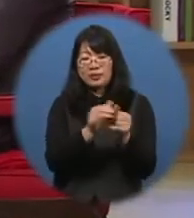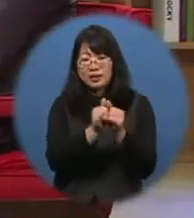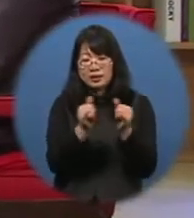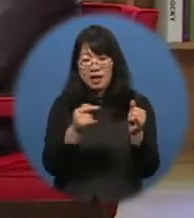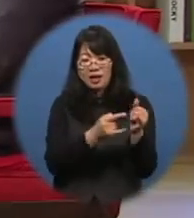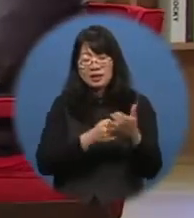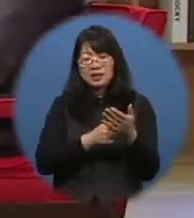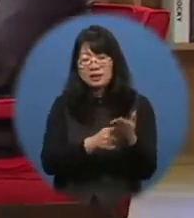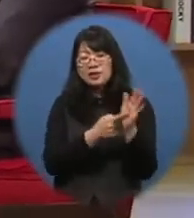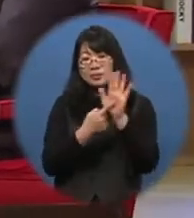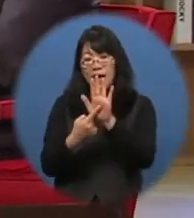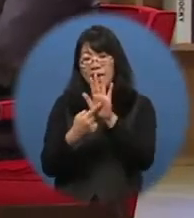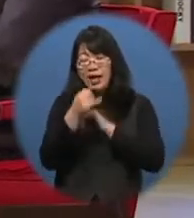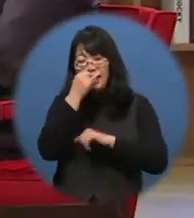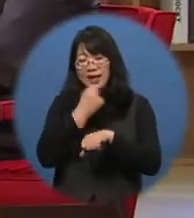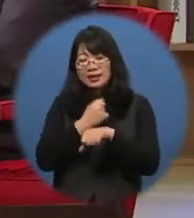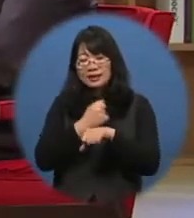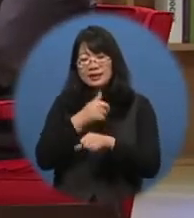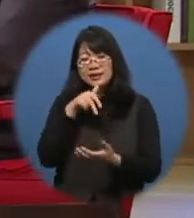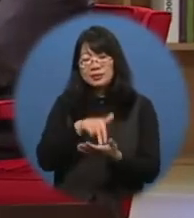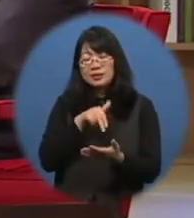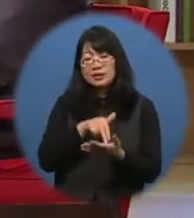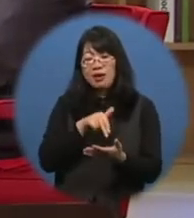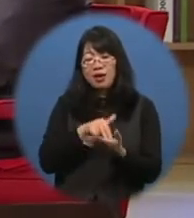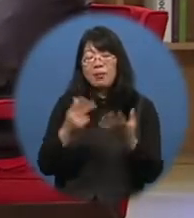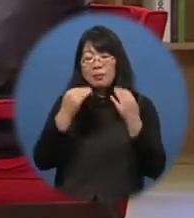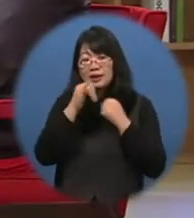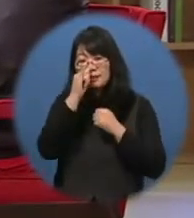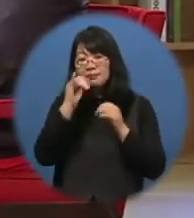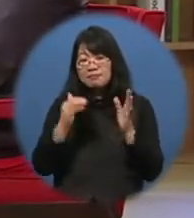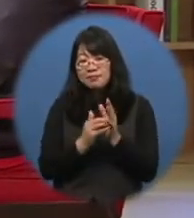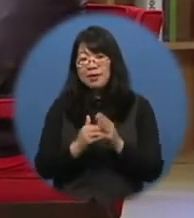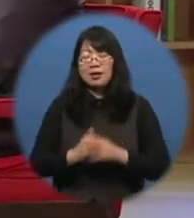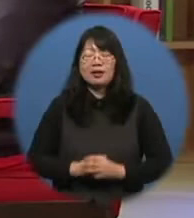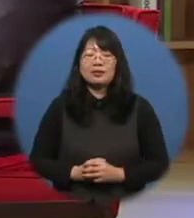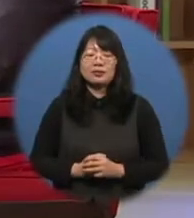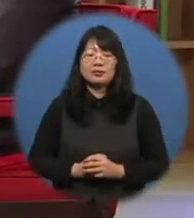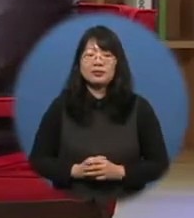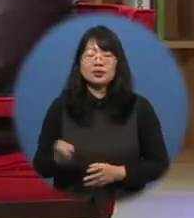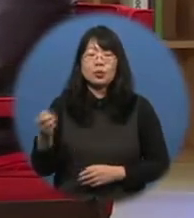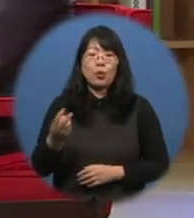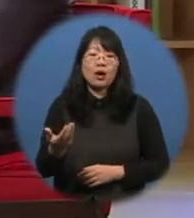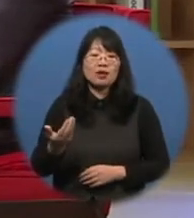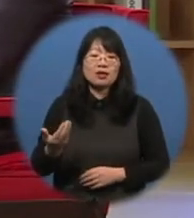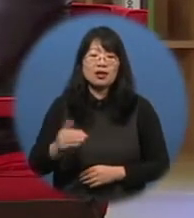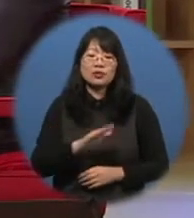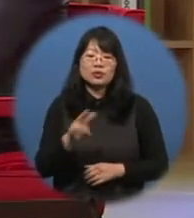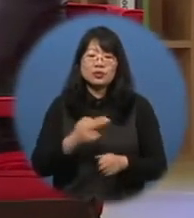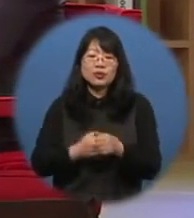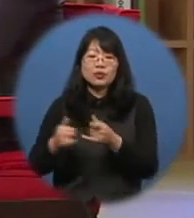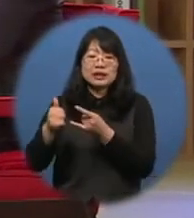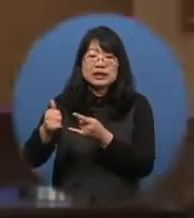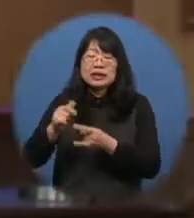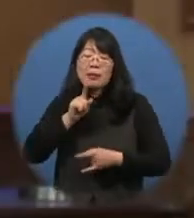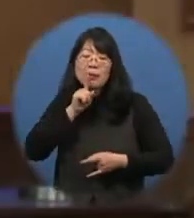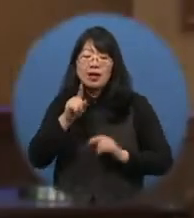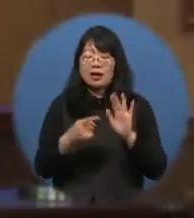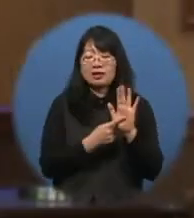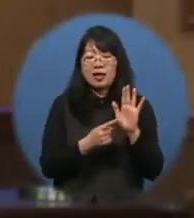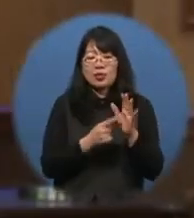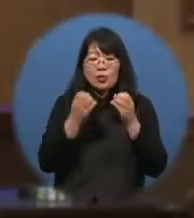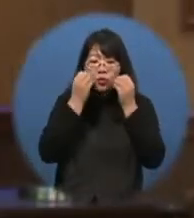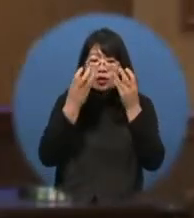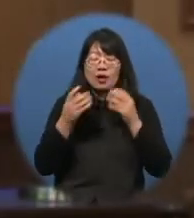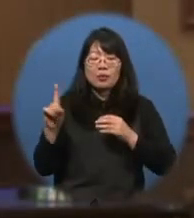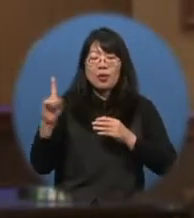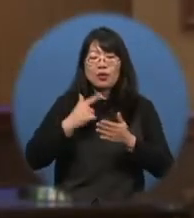담당자들이 의견을 반영하는 네. 그런 경우가 많이 있습니다. 그리고 아까 교수님께서 광고가